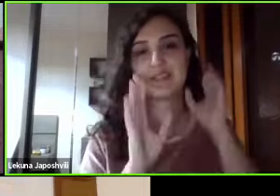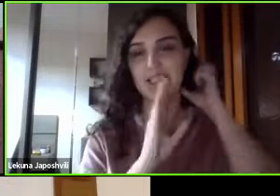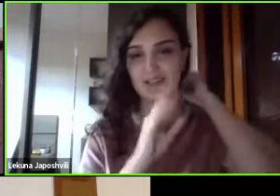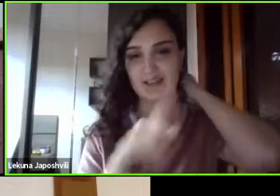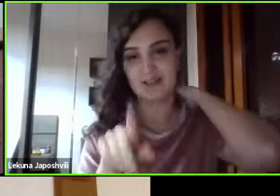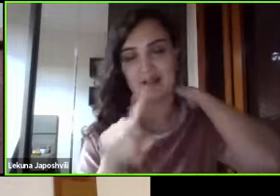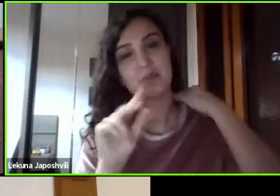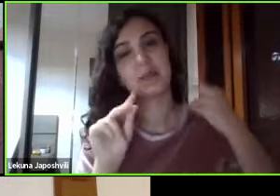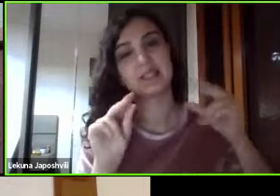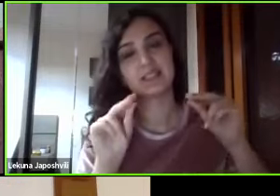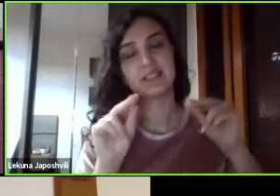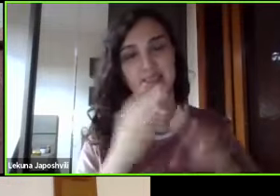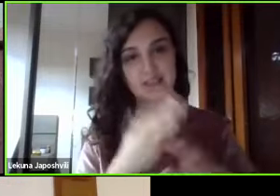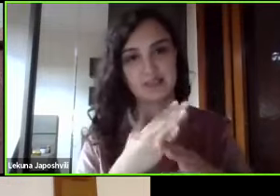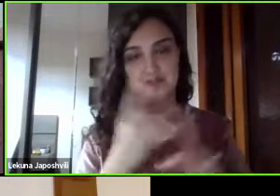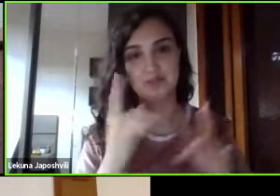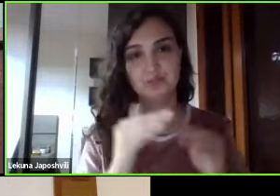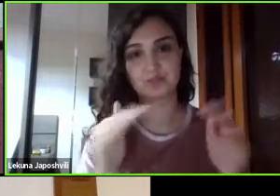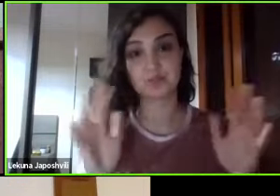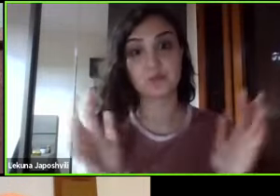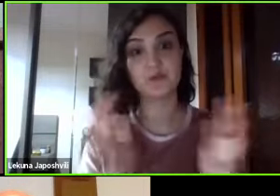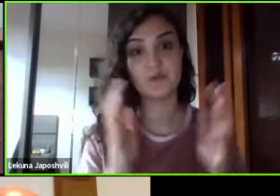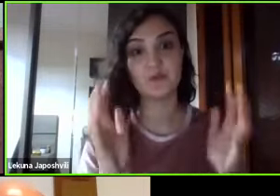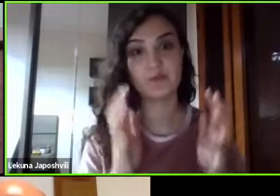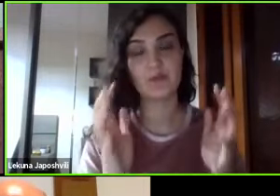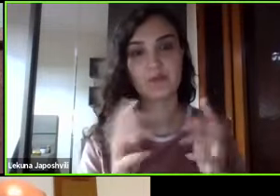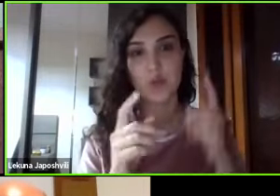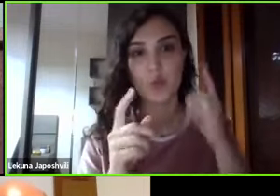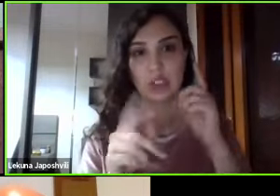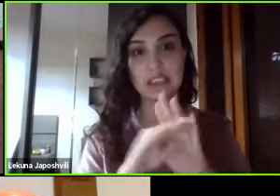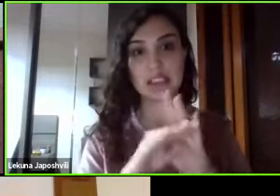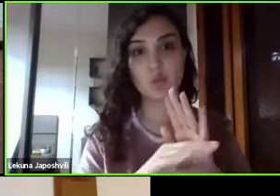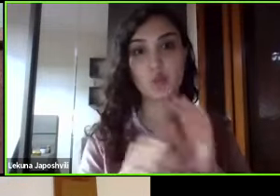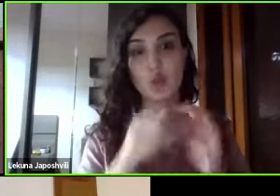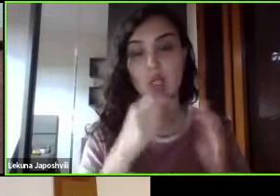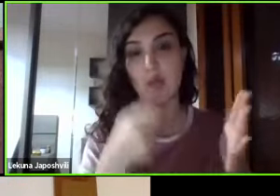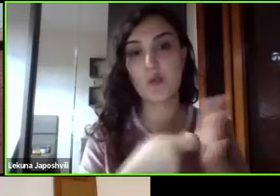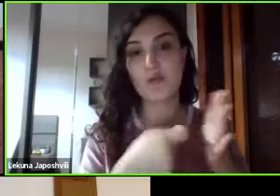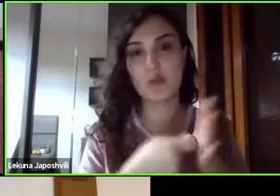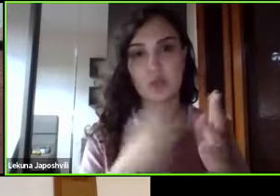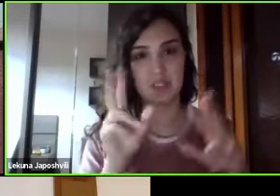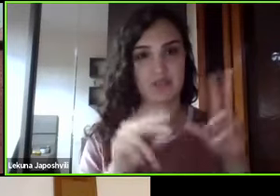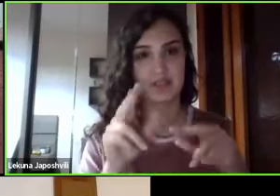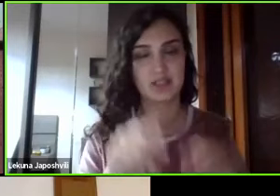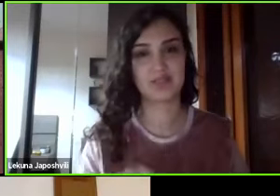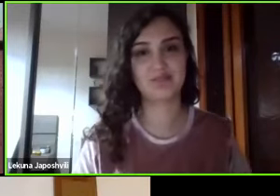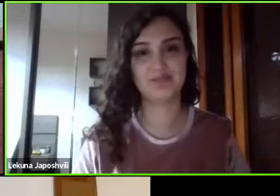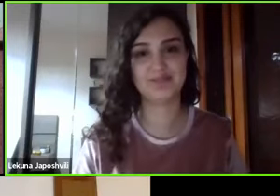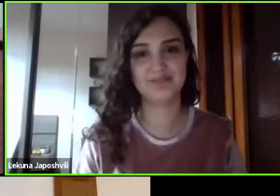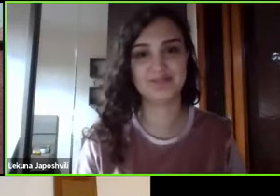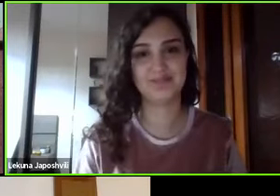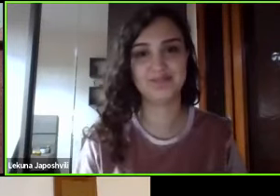არის ბედნიერი და ბავშვის მოვლის ერთ-ერთ კრიტერიუმად როგორ გამოკვებას იმას ვთვლის.